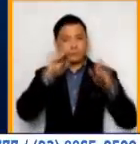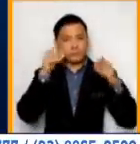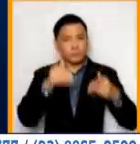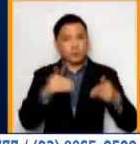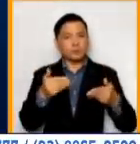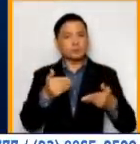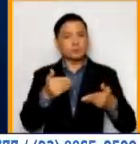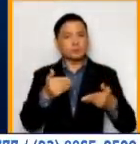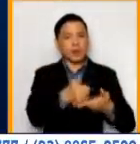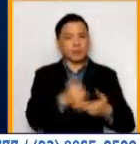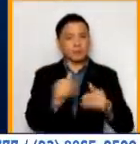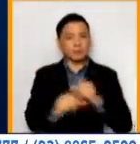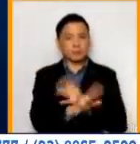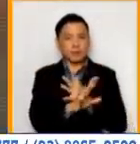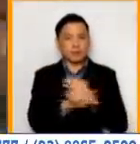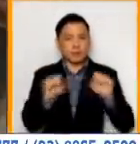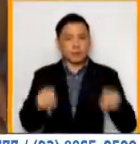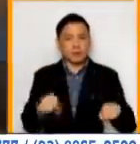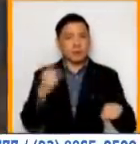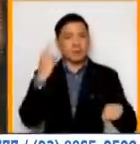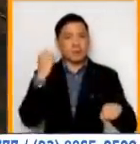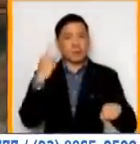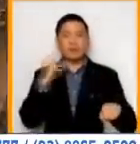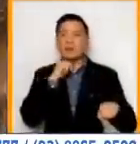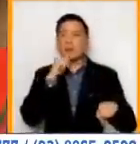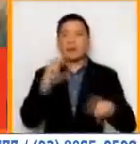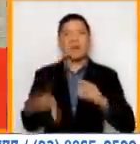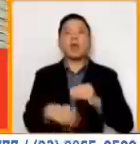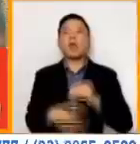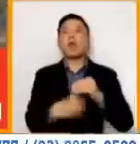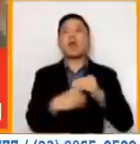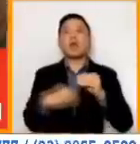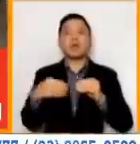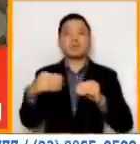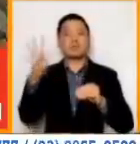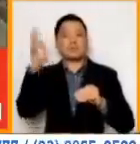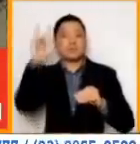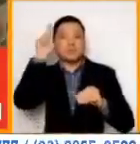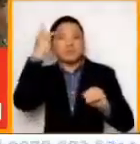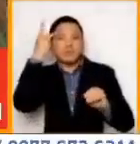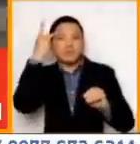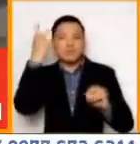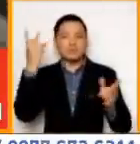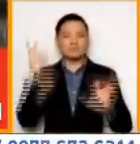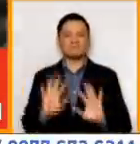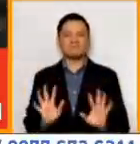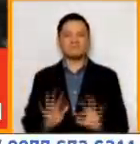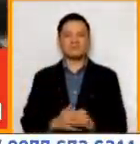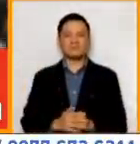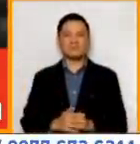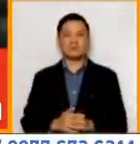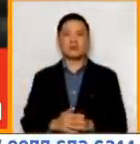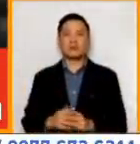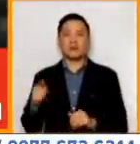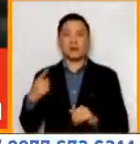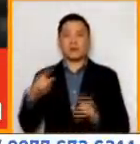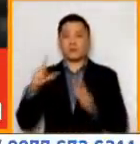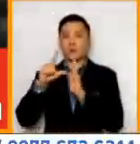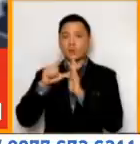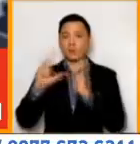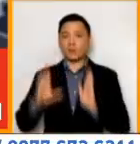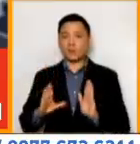basta hindi ito politikahin. Ang pagnanais ng nagretirong prosecutor ng International Criminal Court o